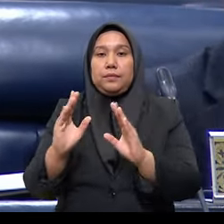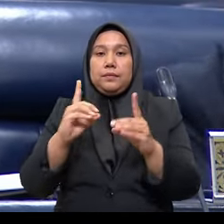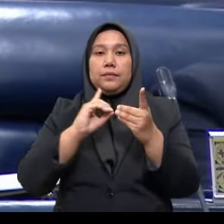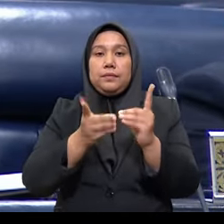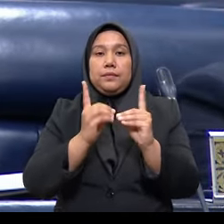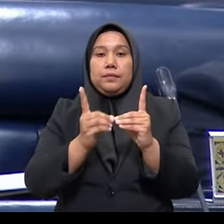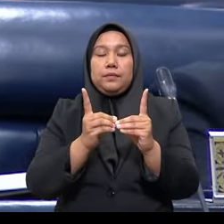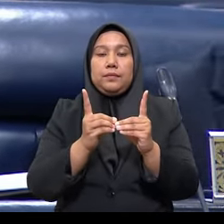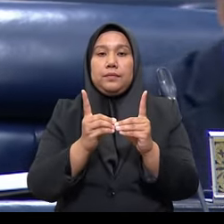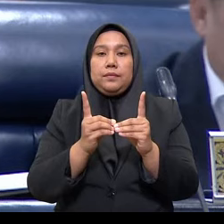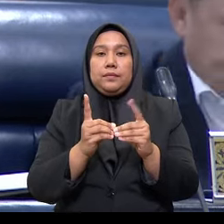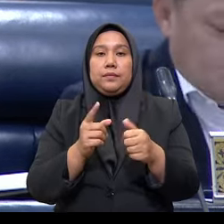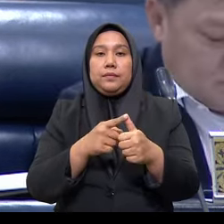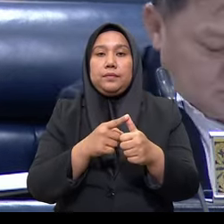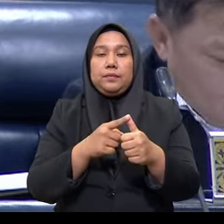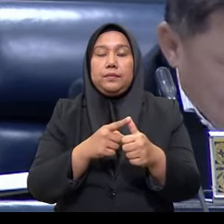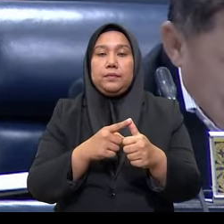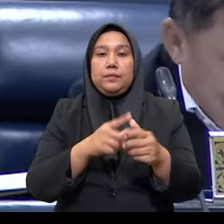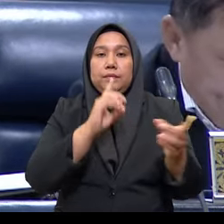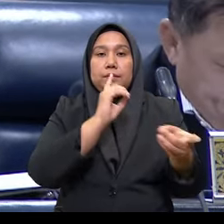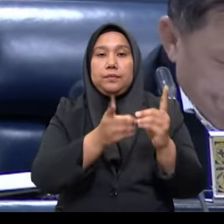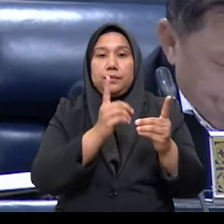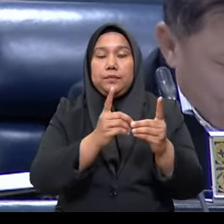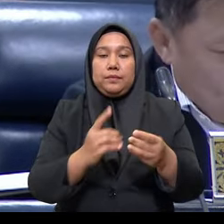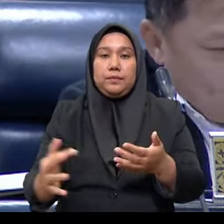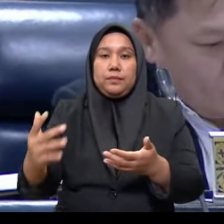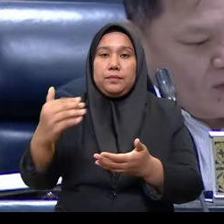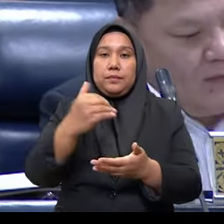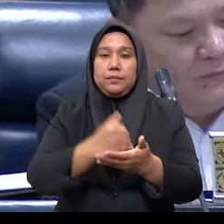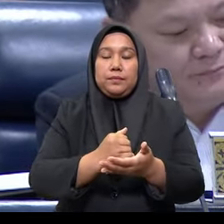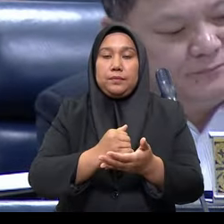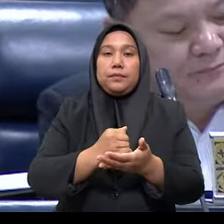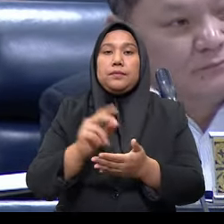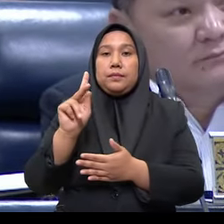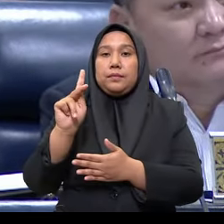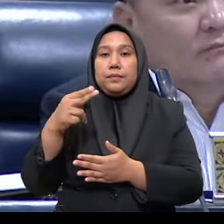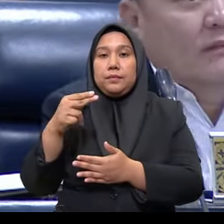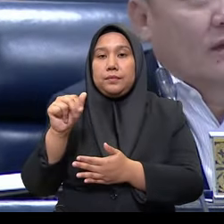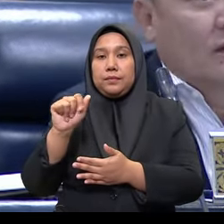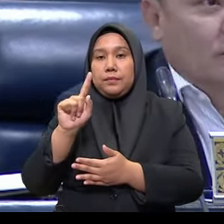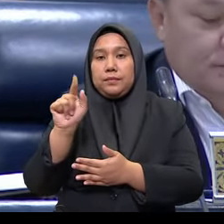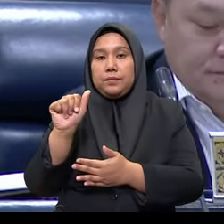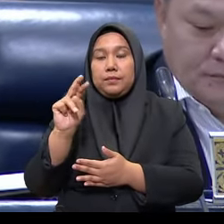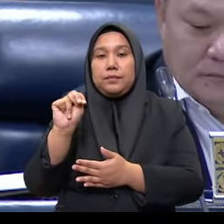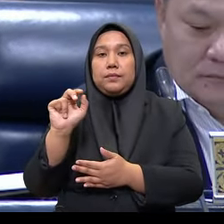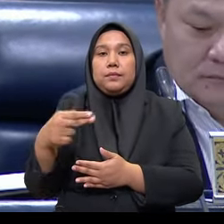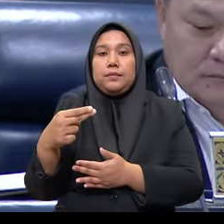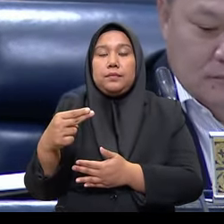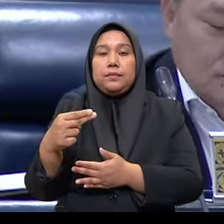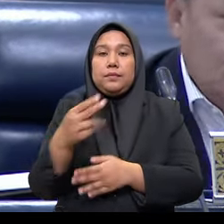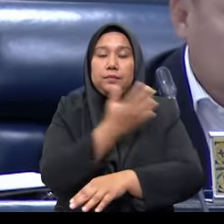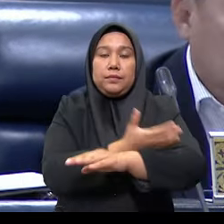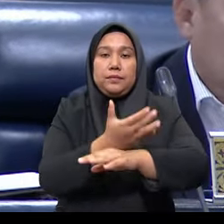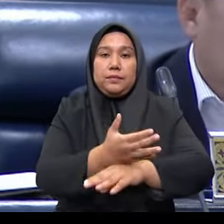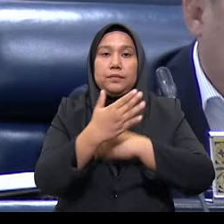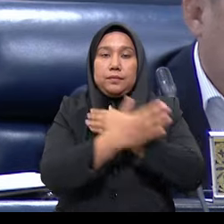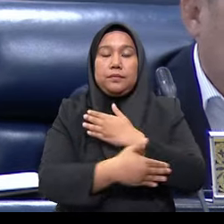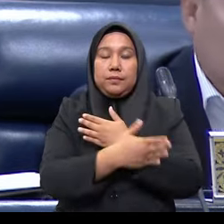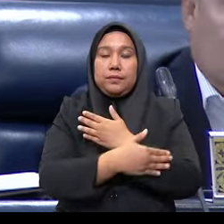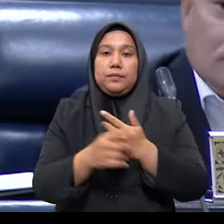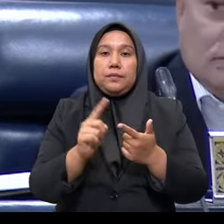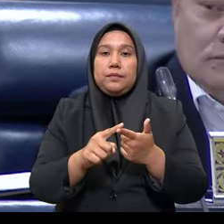digital, iaitu satu, pendigitalan koleksi khazanah warisan negara, perkhidmatan Metaverse